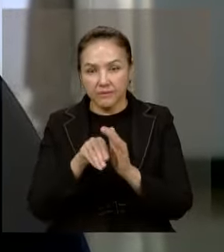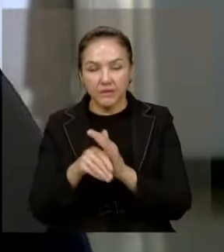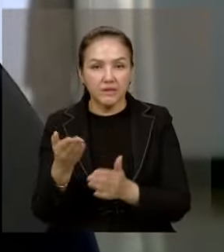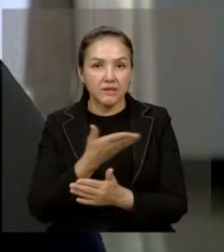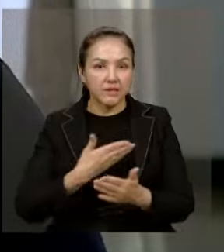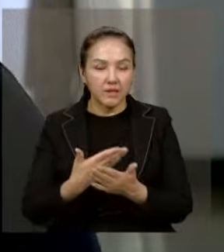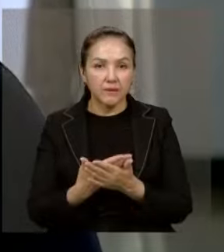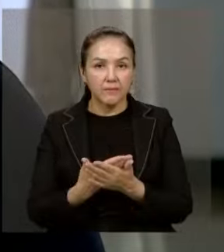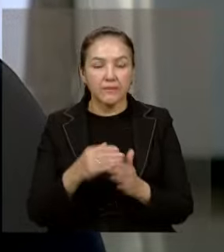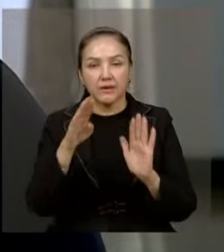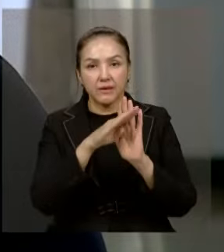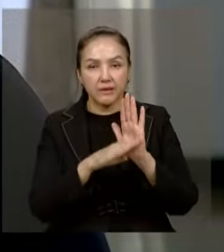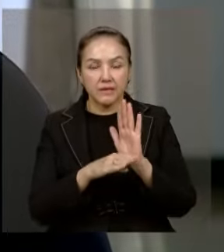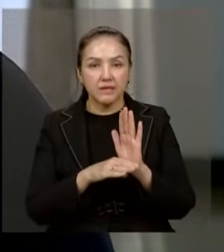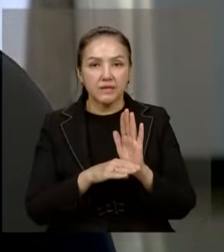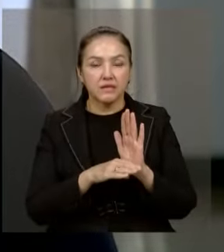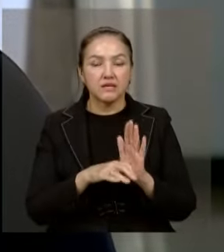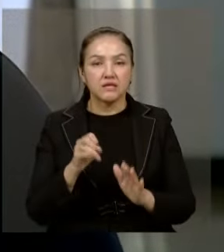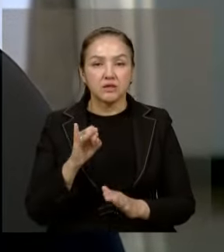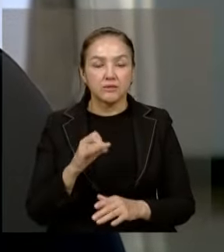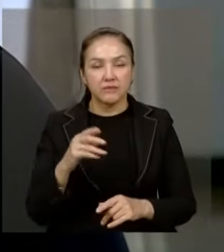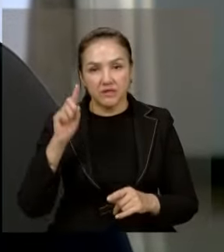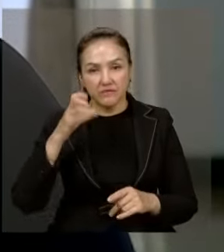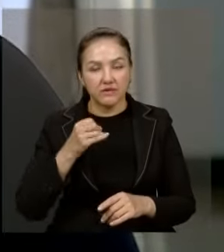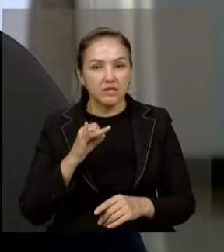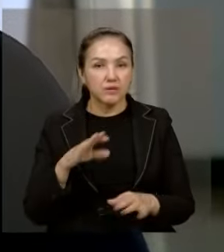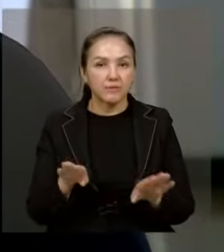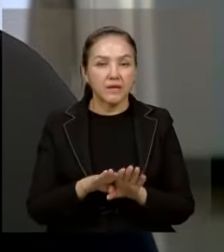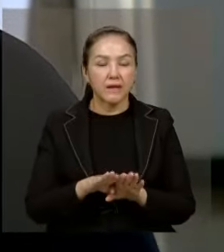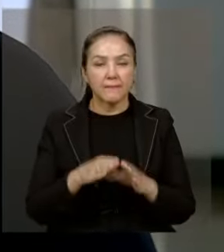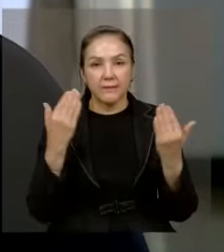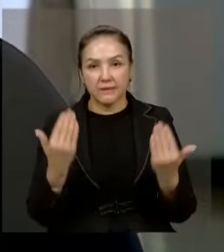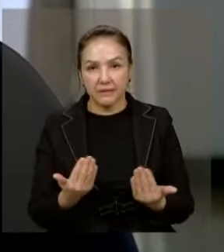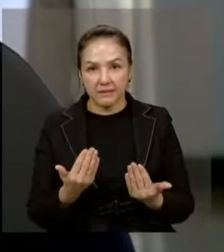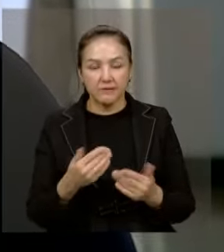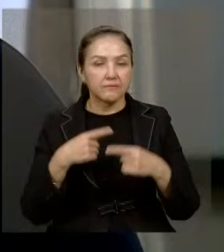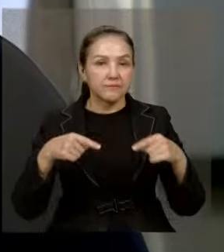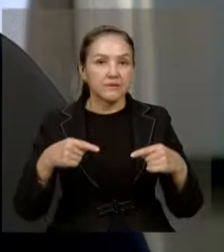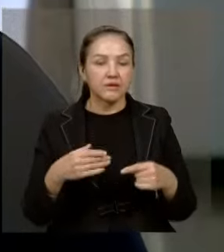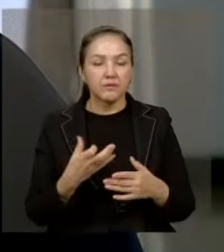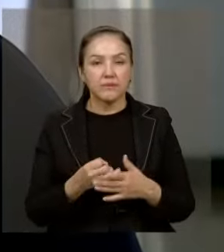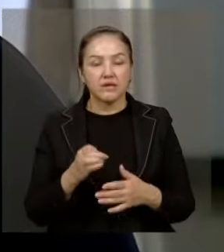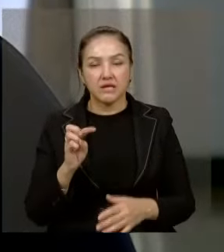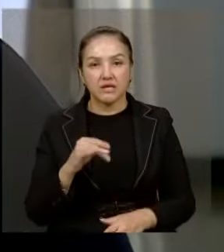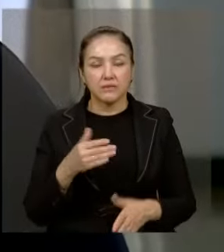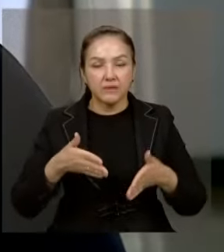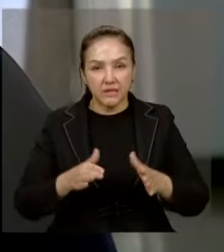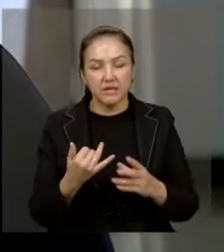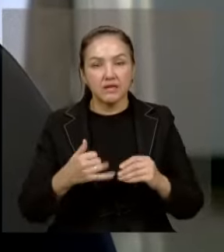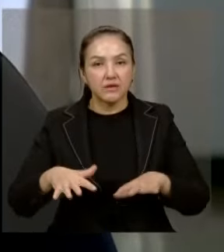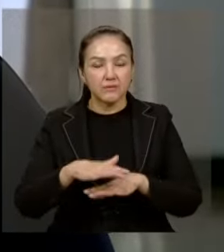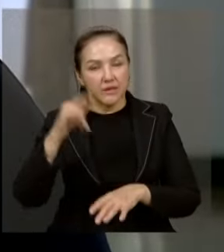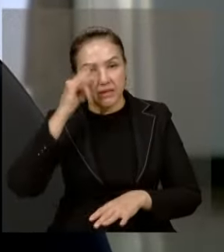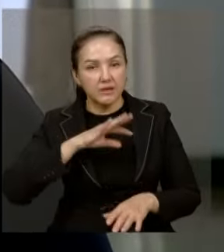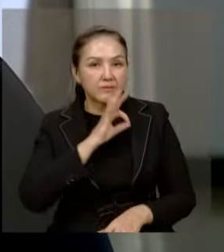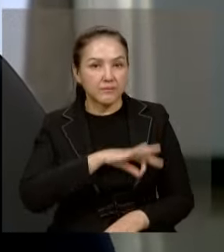нашу программу именно искусственный интеллект в нефтяной инженерии так как на данный момент в некоторых нефтегазовых месторождениях в Казахстане уже